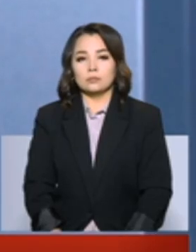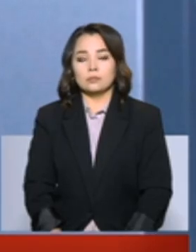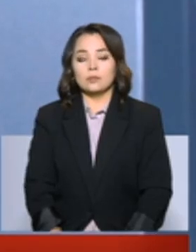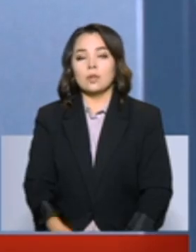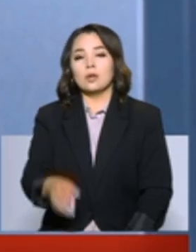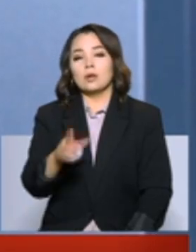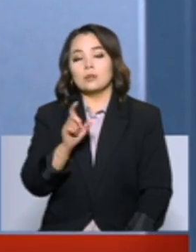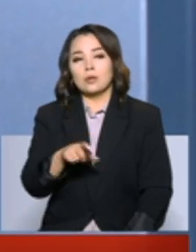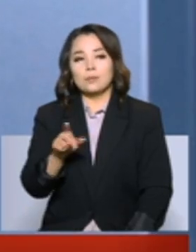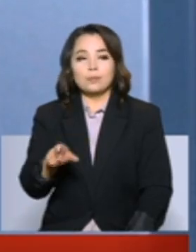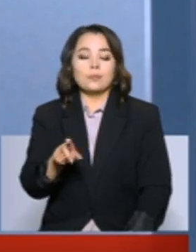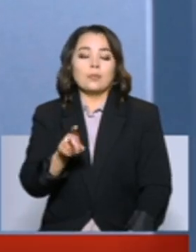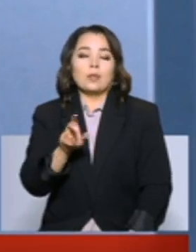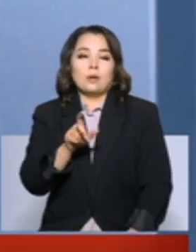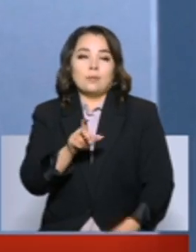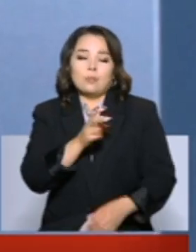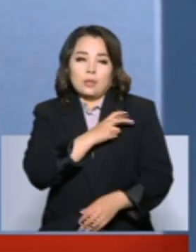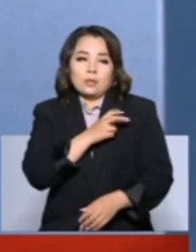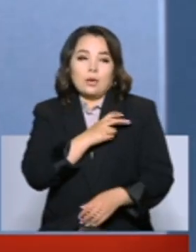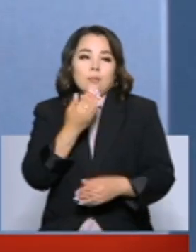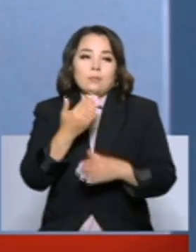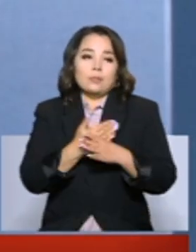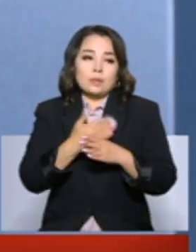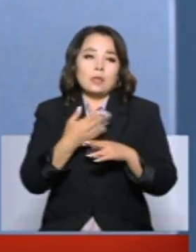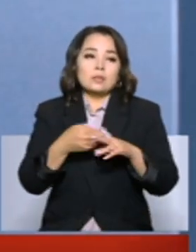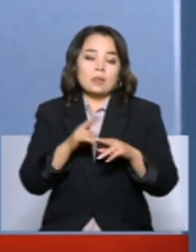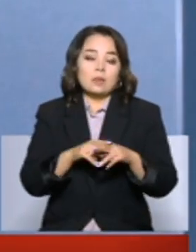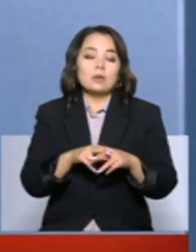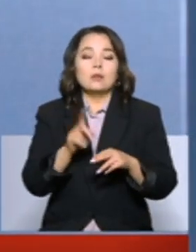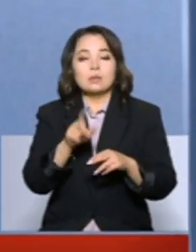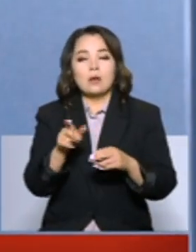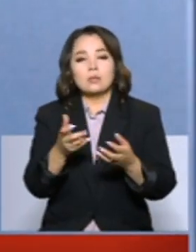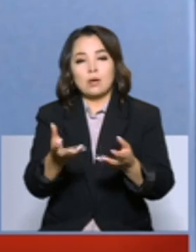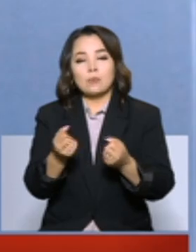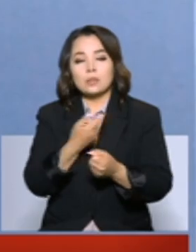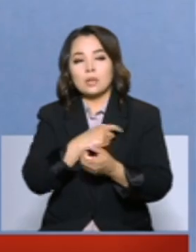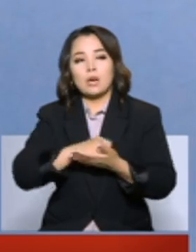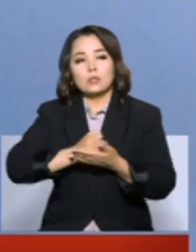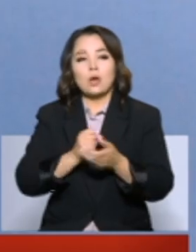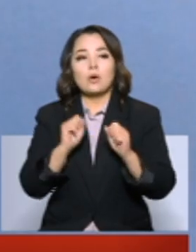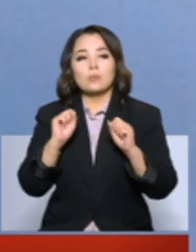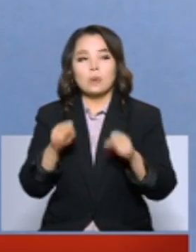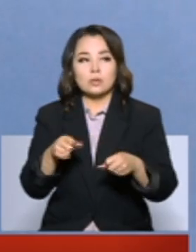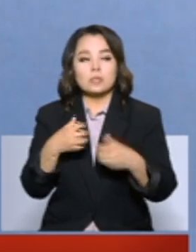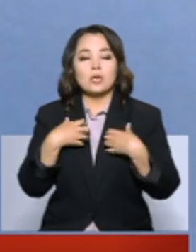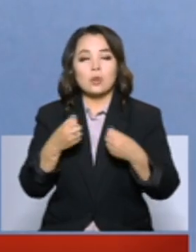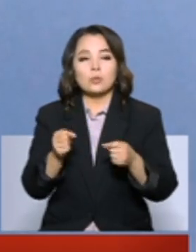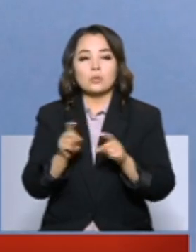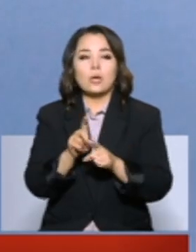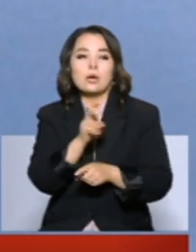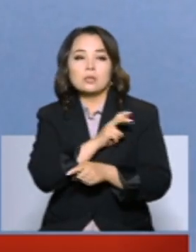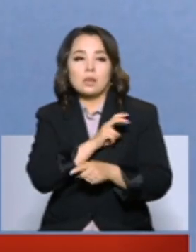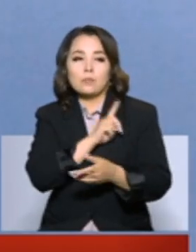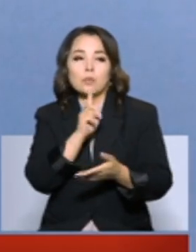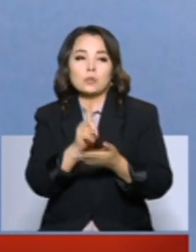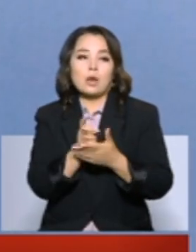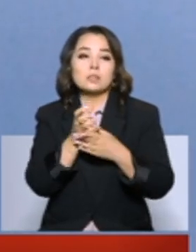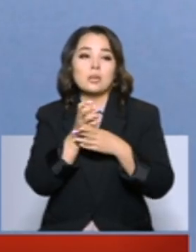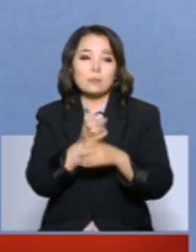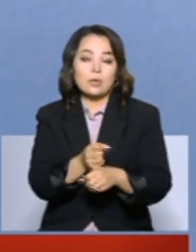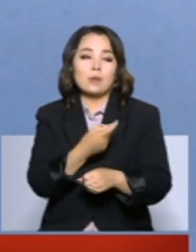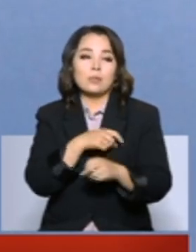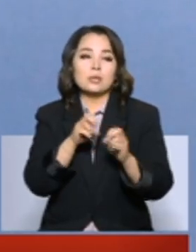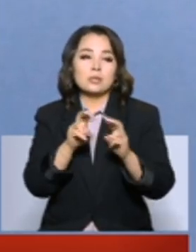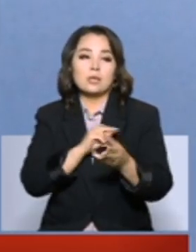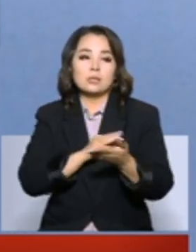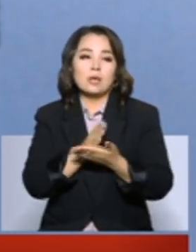Енді мергерлер науқастарды өзі қабылдап, диагноз қоя алады. Денсаулық сақтау министрлігі бұдан дәрігерлердің жүктемесі азайып,